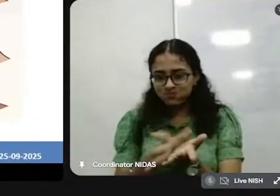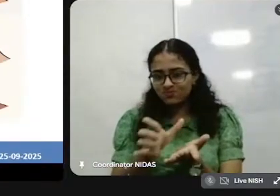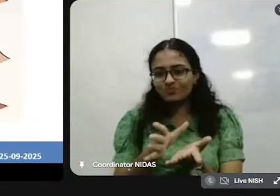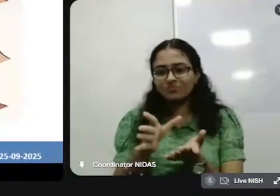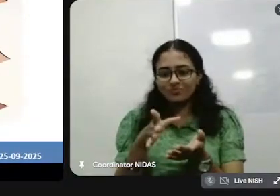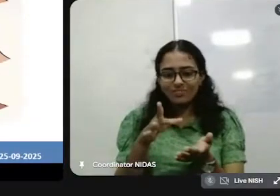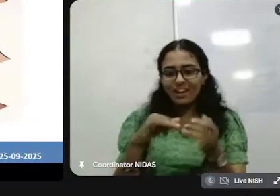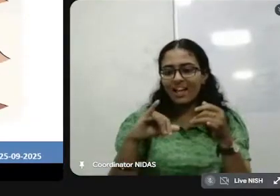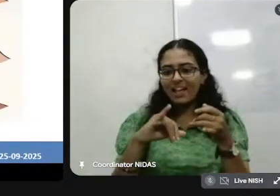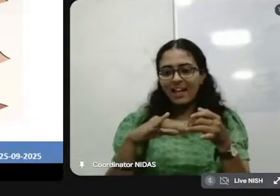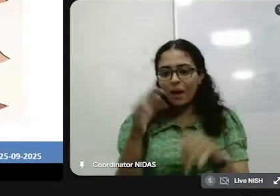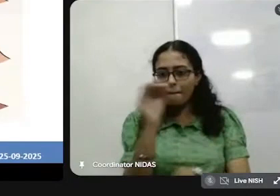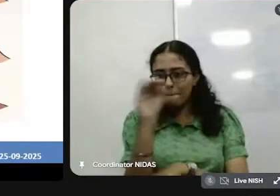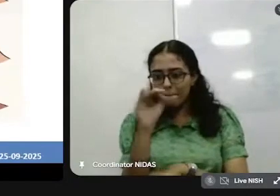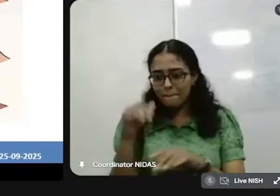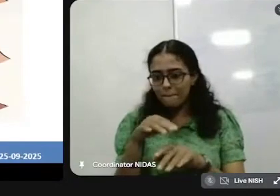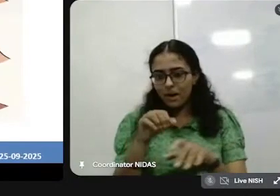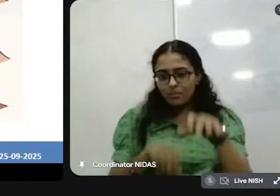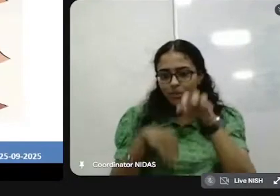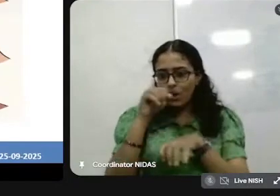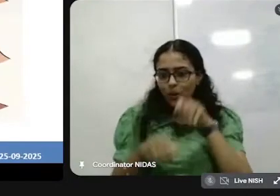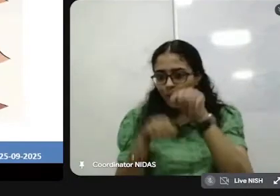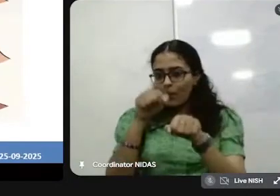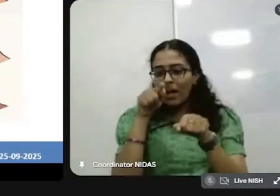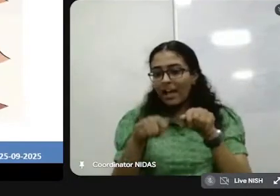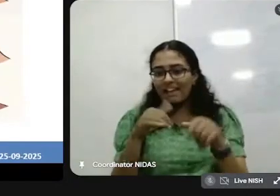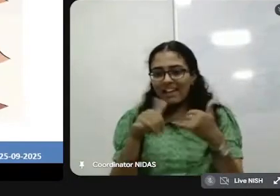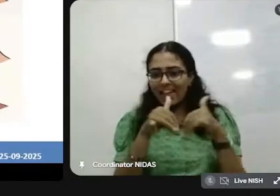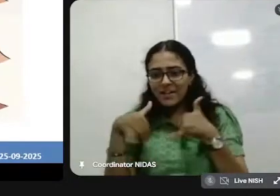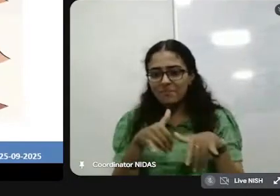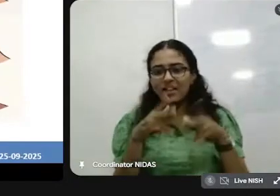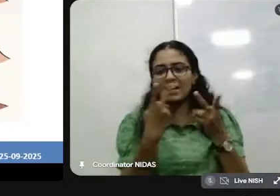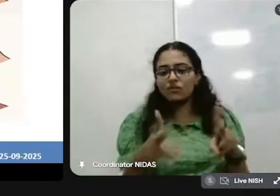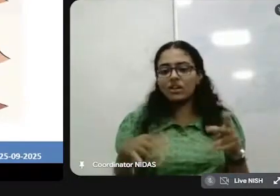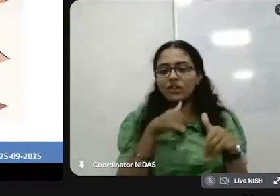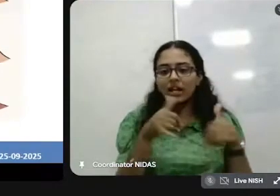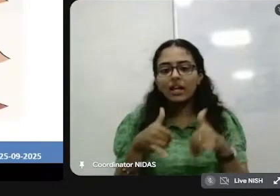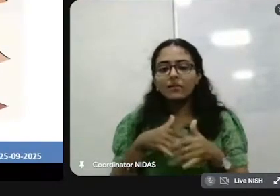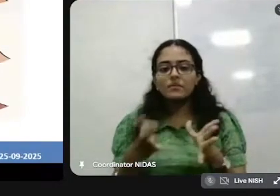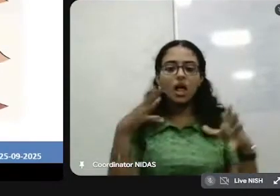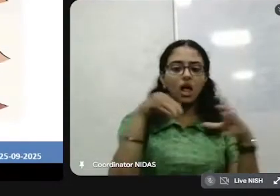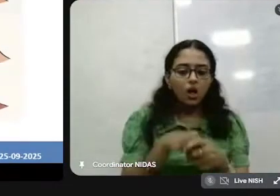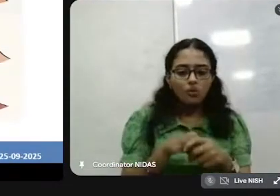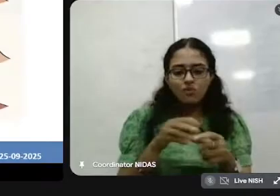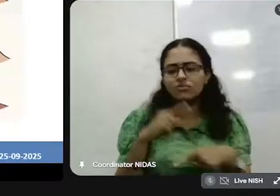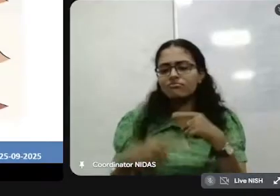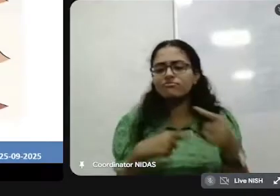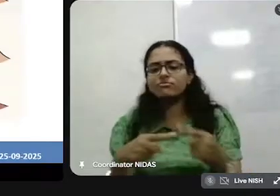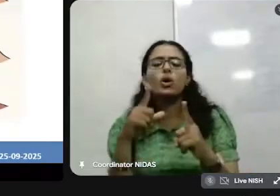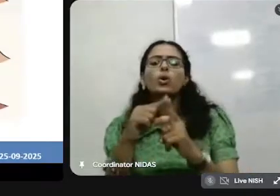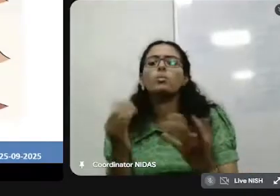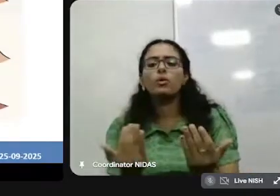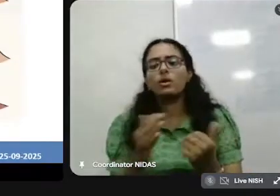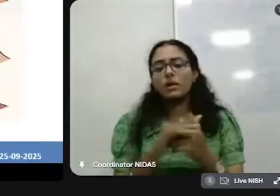ആൻഡ് ലാഡർ, അങ്ങനത്തെ ബോർഡ് ഗെയിംസും കാര്യങ്ങളും ഉൾപ്പെടുത്തുക. അപ്പൊ ഇങ്ങനത്തെ കുറച്ച് ആക്ടിവിറ്റീസ് നമ്മൾ ദിവസവും ചെയ്യുമ്പോൾ